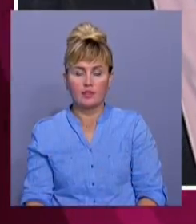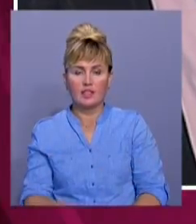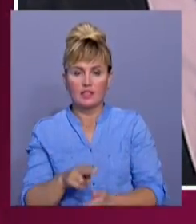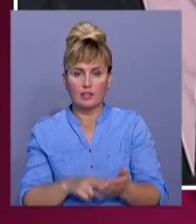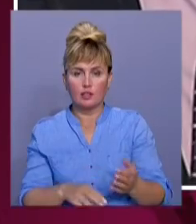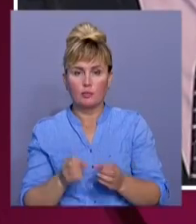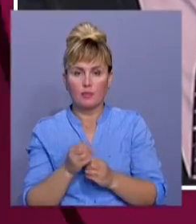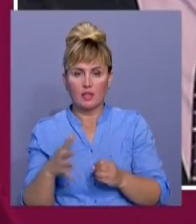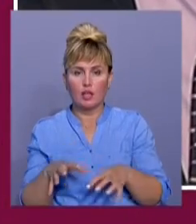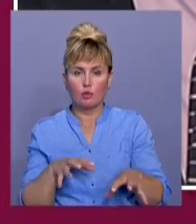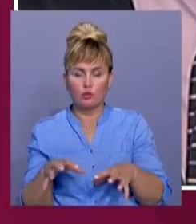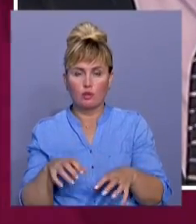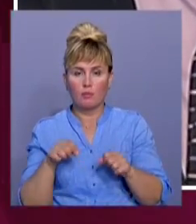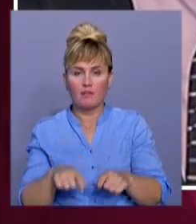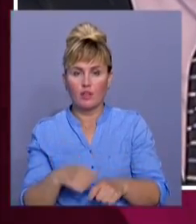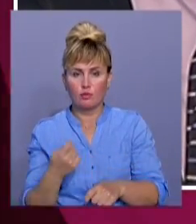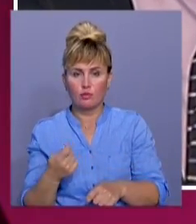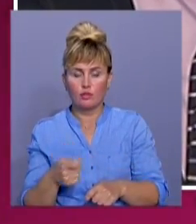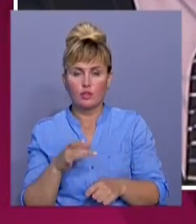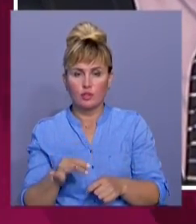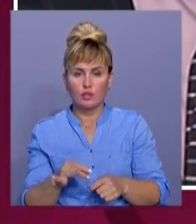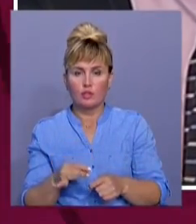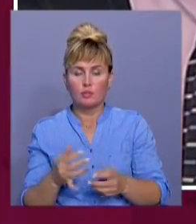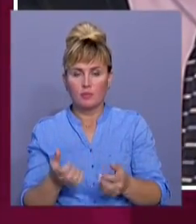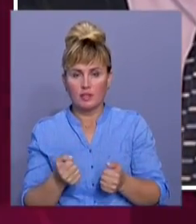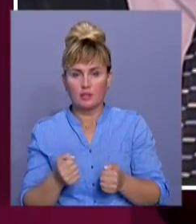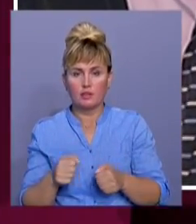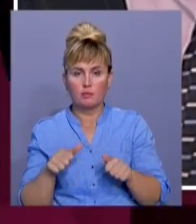15. Зарегистрировано 15 коррупционных правонарушений, и по ним приняты меры.